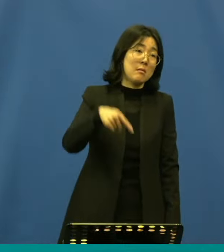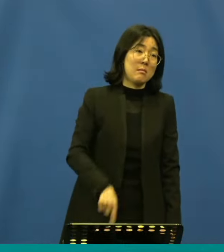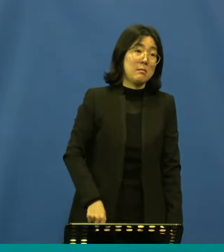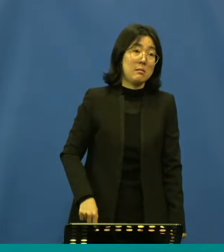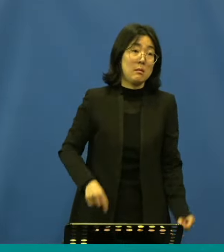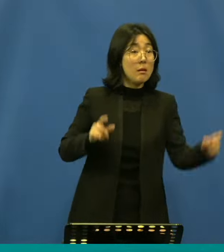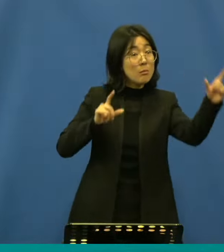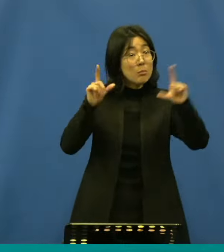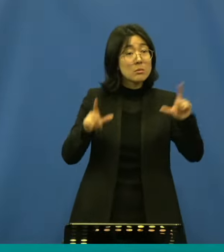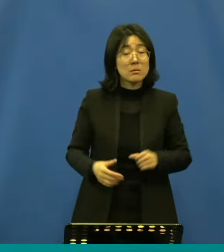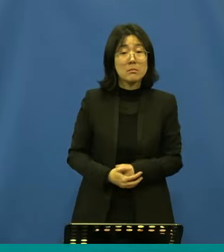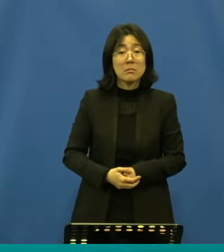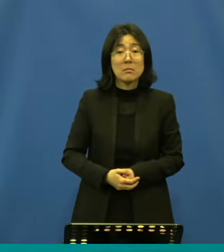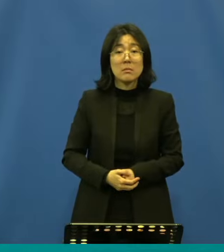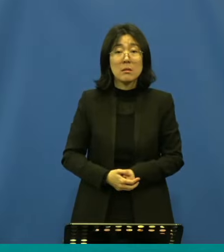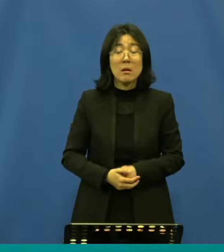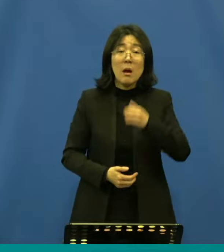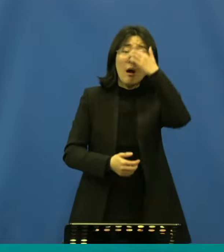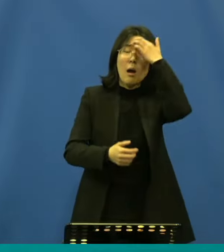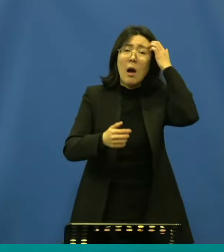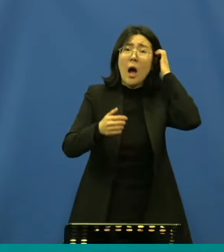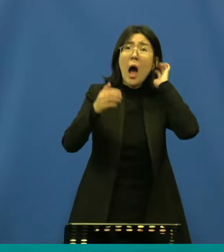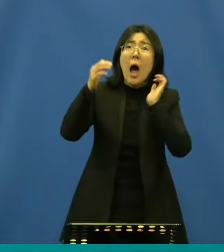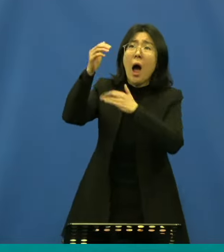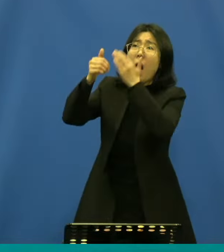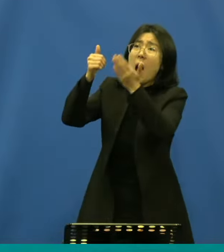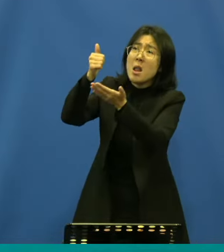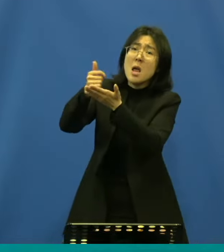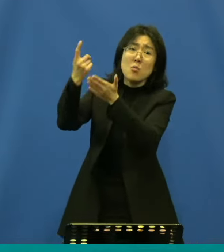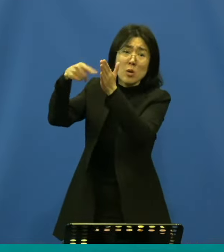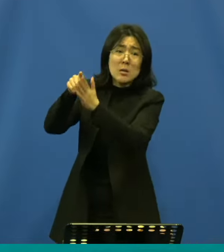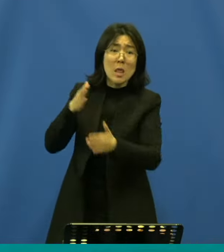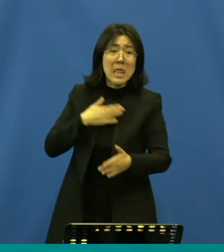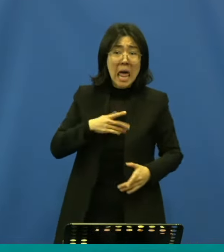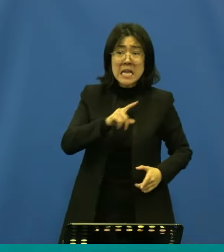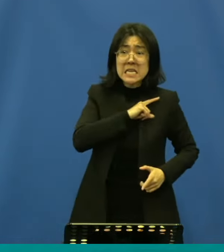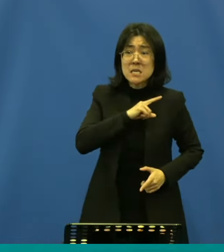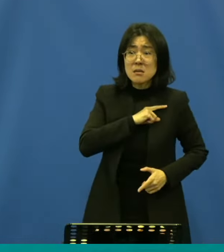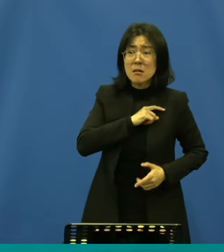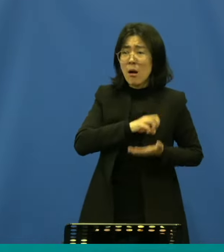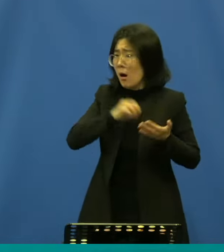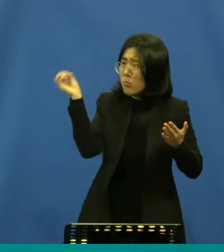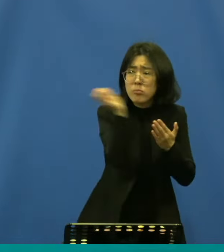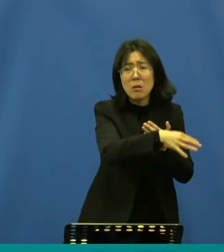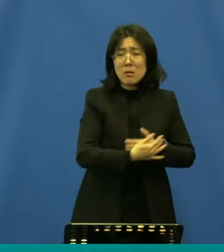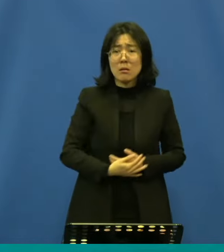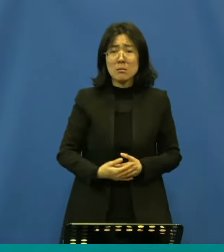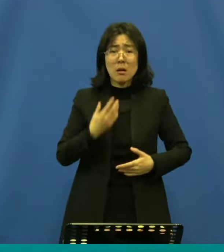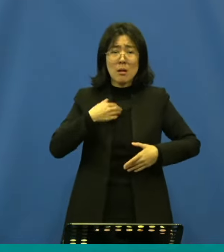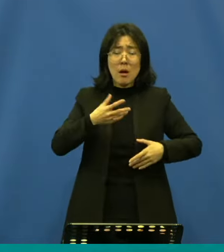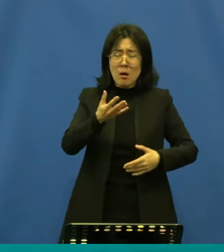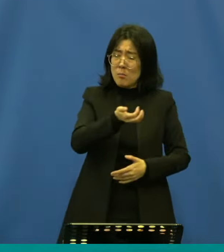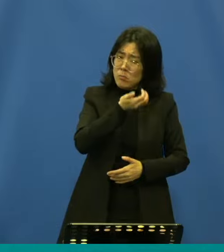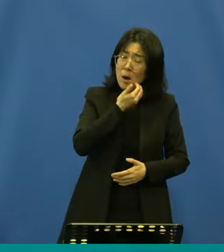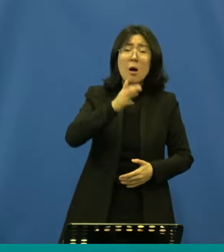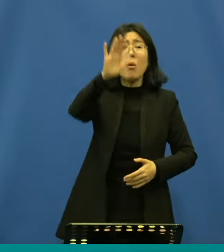하나님을 이름을 위해 자신의 자존심을 던져야죠. 그런데 자기의 자존심 지키기 위해서 하나님의 이름은